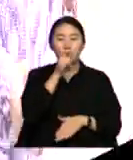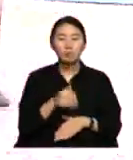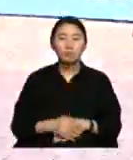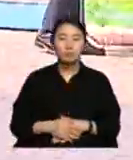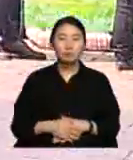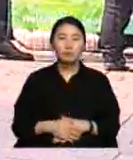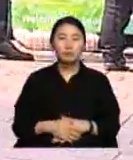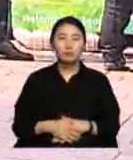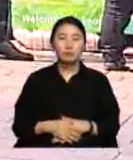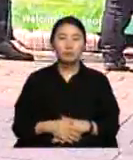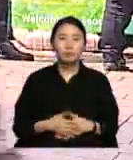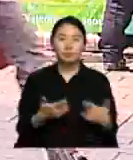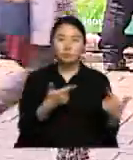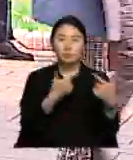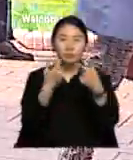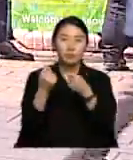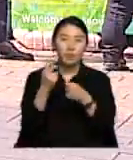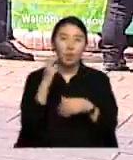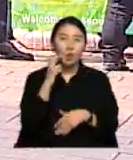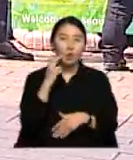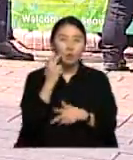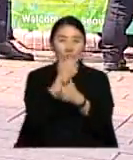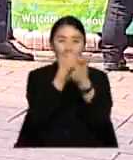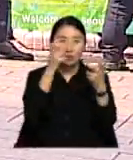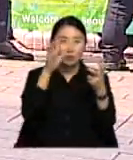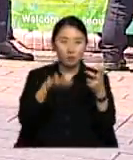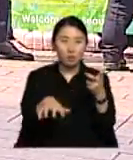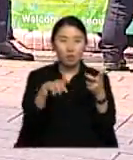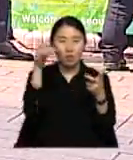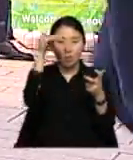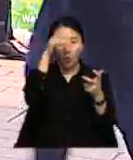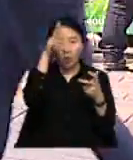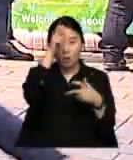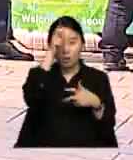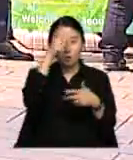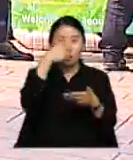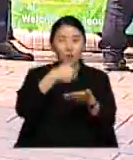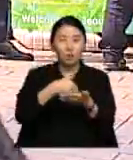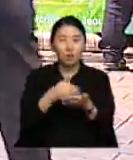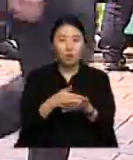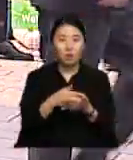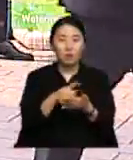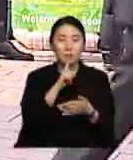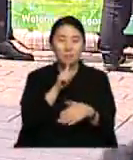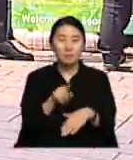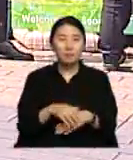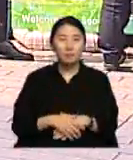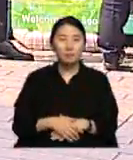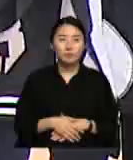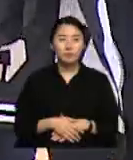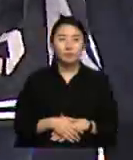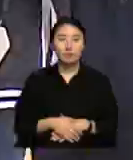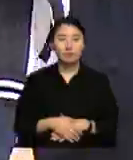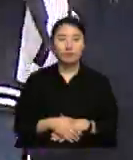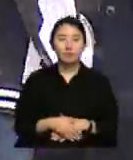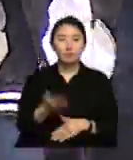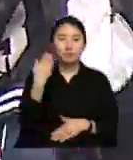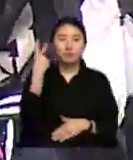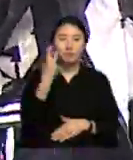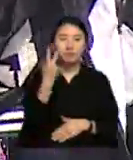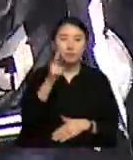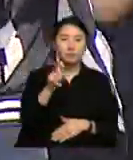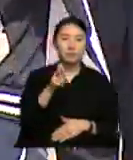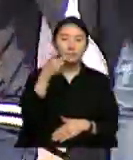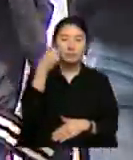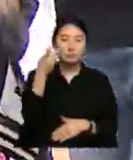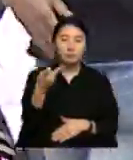접수되고 있습니다. 이런 가운데 송파구 잠실 일대에도 관광경찰을 배치해달라는 목소리가 일고 있습니다. 지난